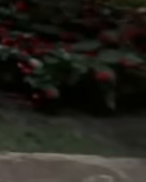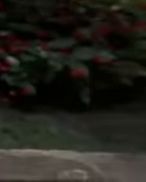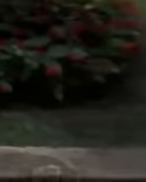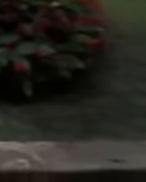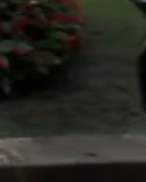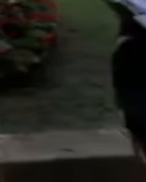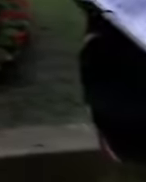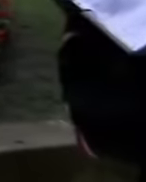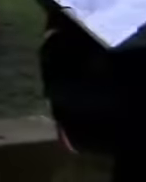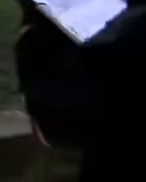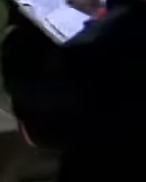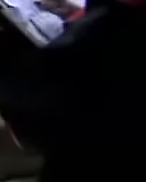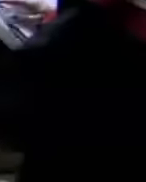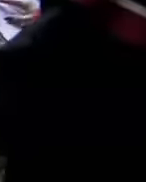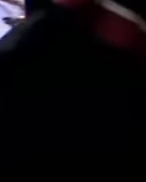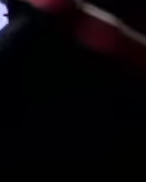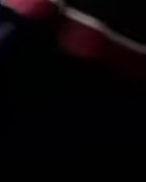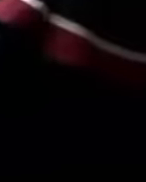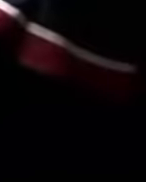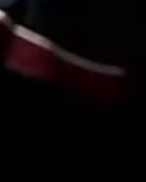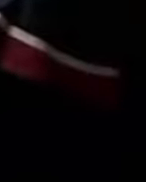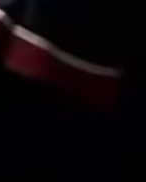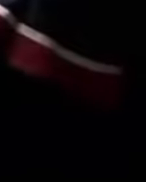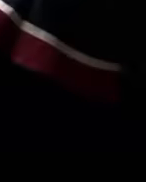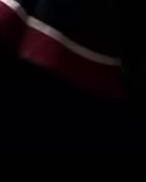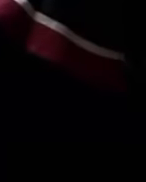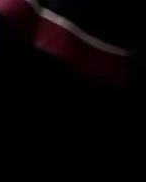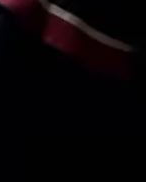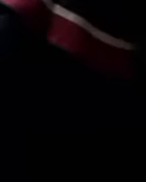moderare bar tirannia